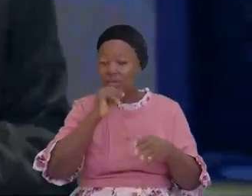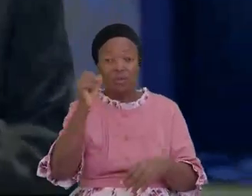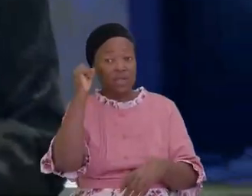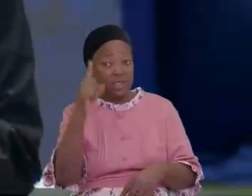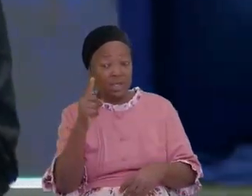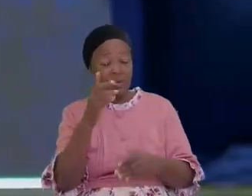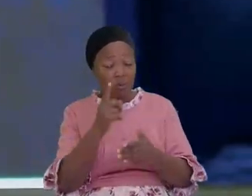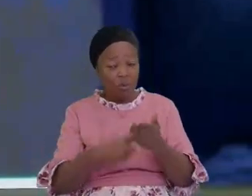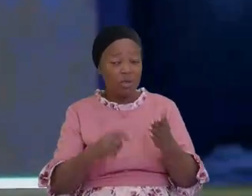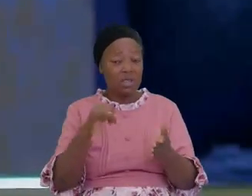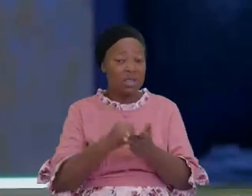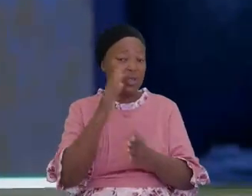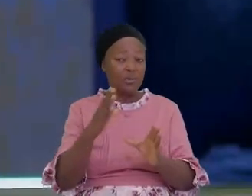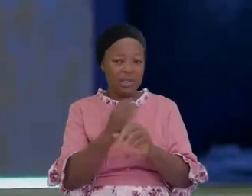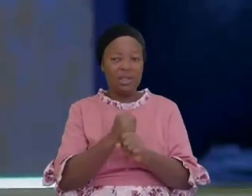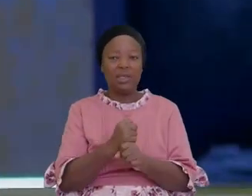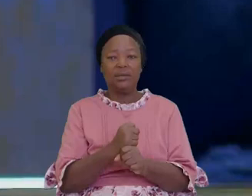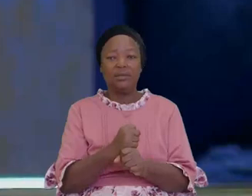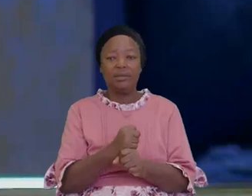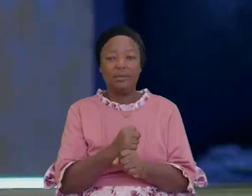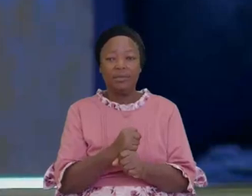Et je ne comprenais pas ce qu'il me fallait.